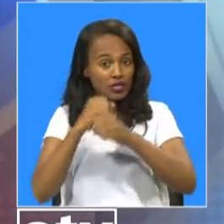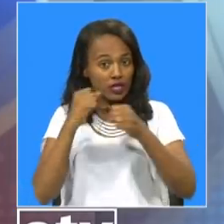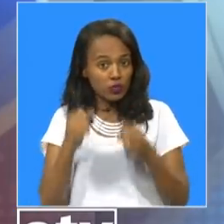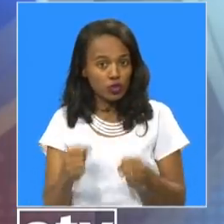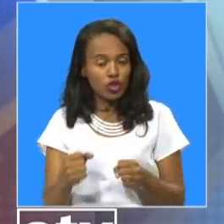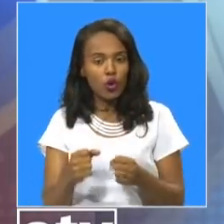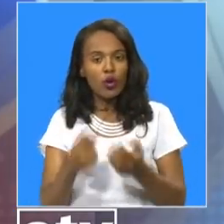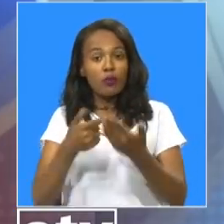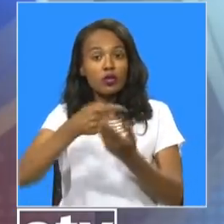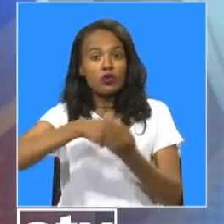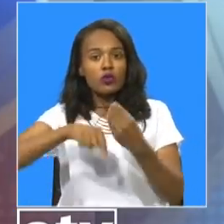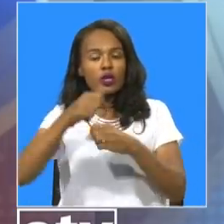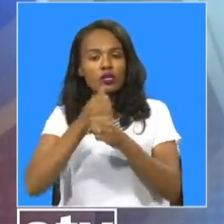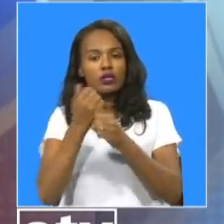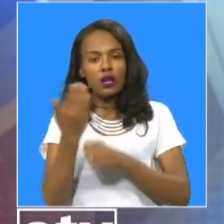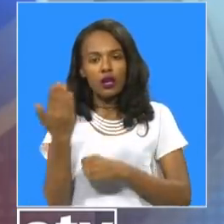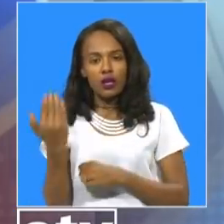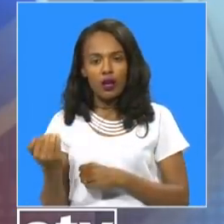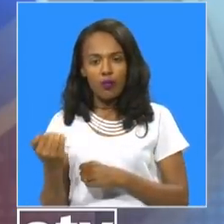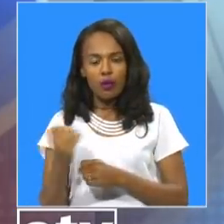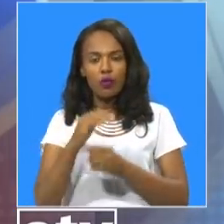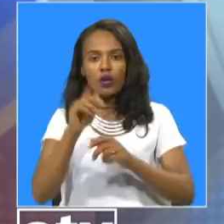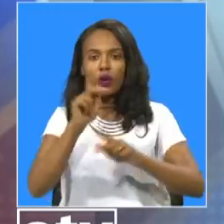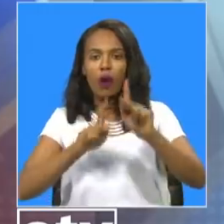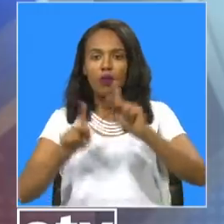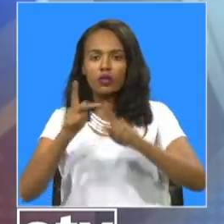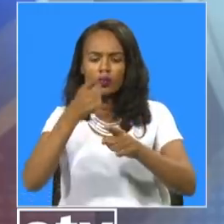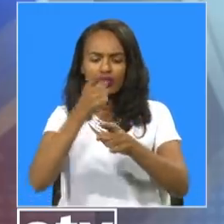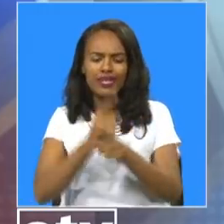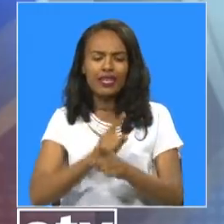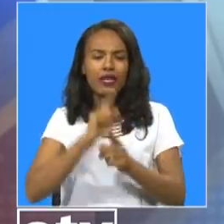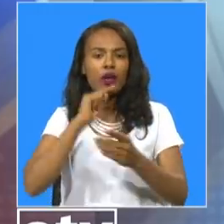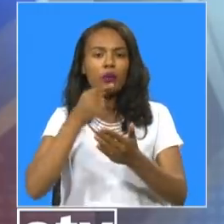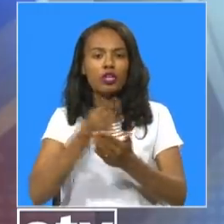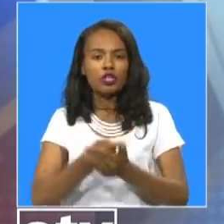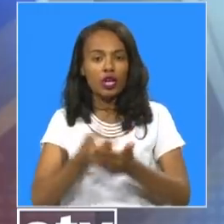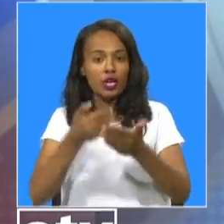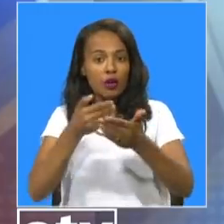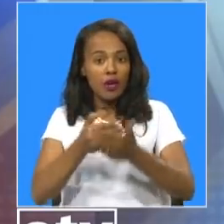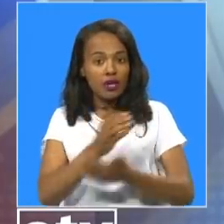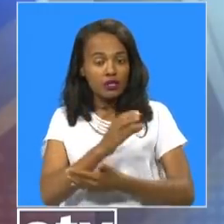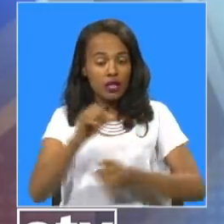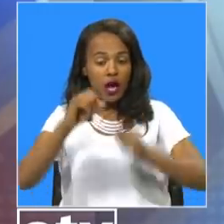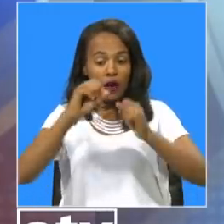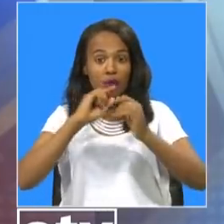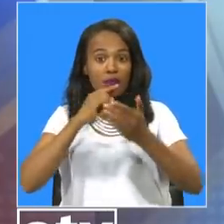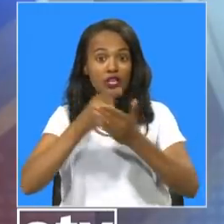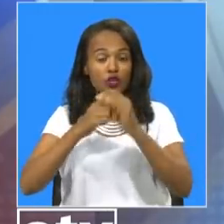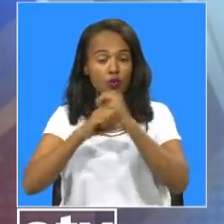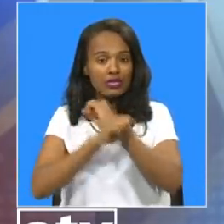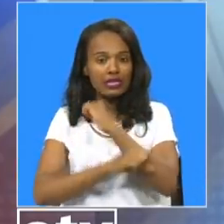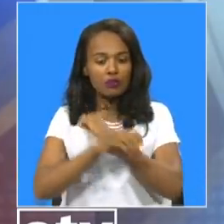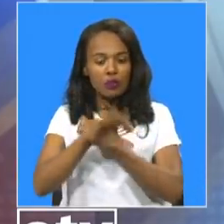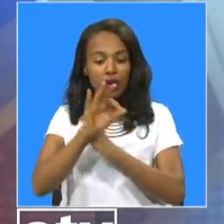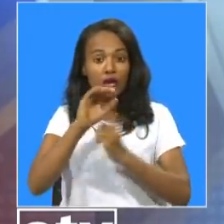በዚህ ዙሪያ ሲሰራ የነበረው ለማህበረሰቡ ትክክለኛ መረጃን የማድረስና በመረጃው መሰረት በሚያገኘው መረጃ መሰረት